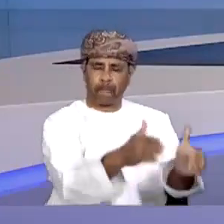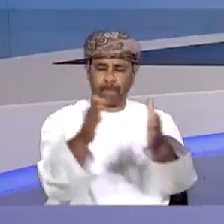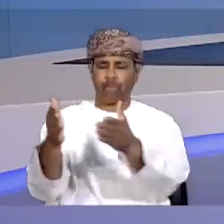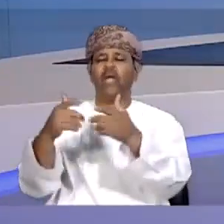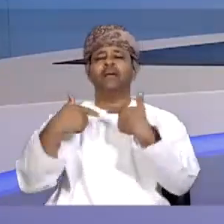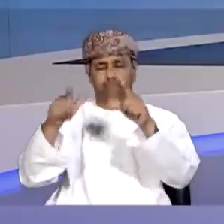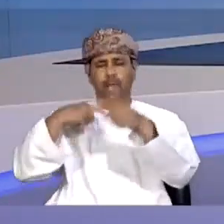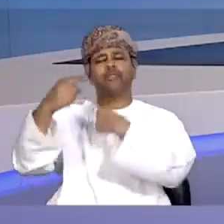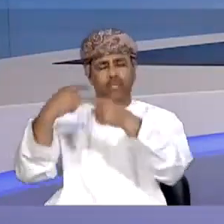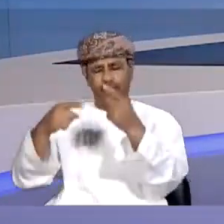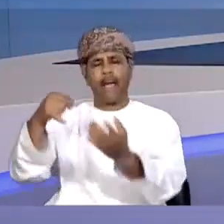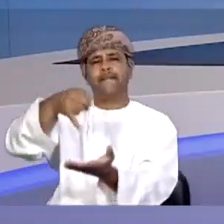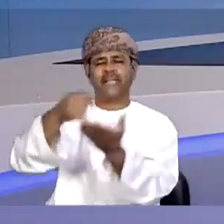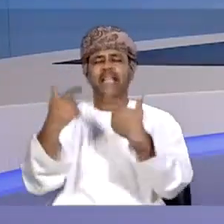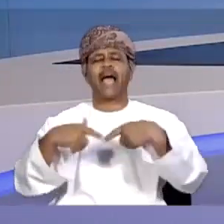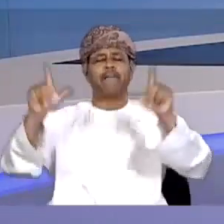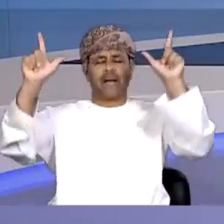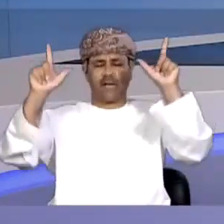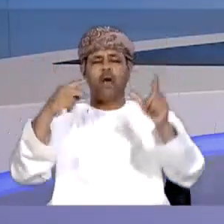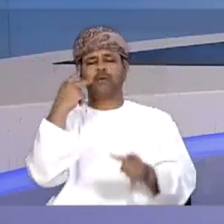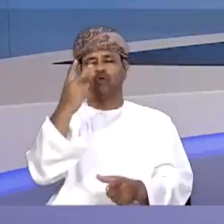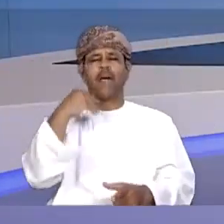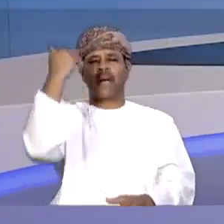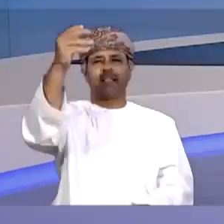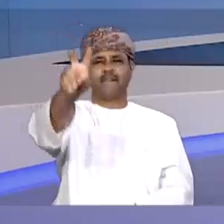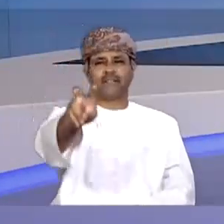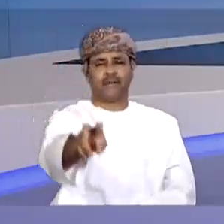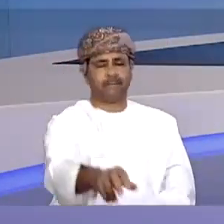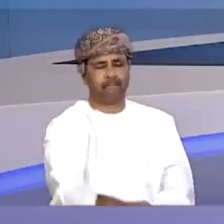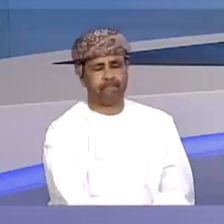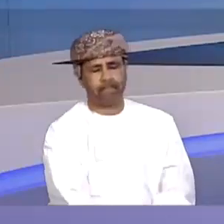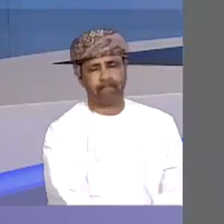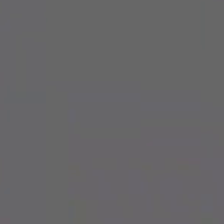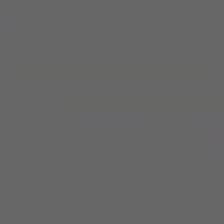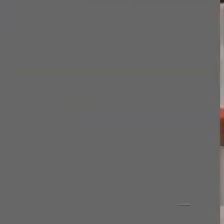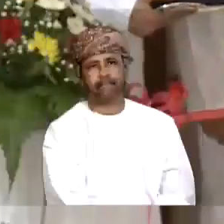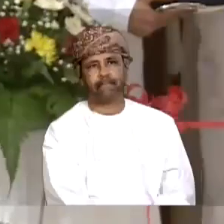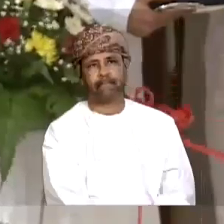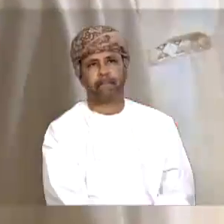النشرة مستمرة من مركز الأخبار وفيها بعد الفاصل.